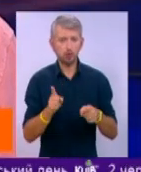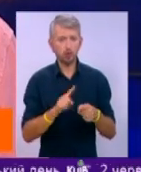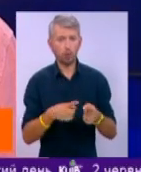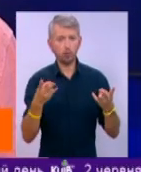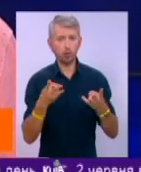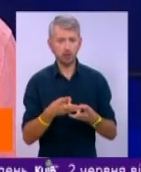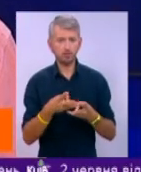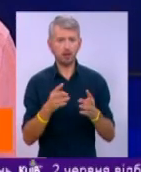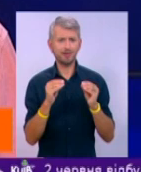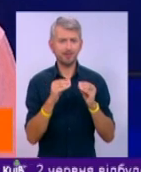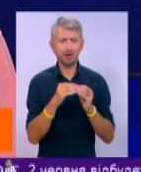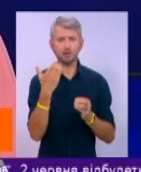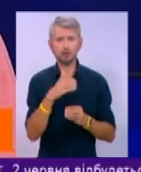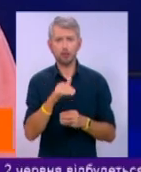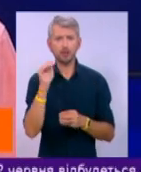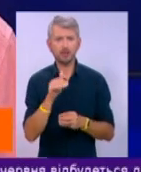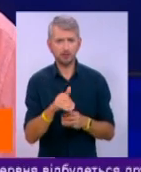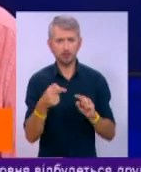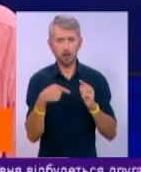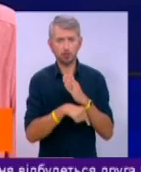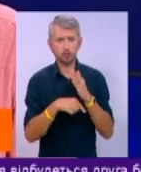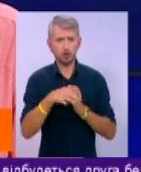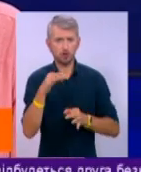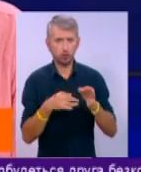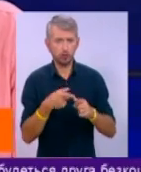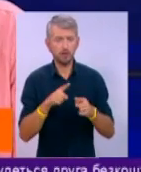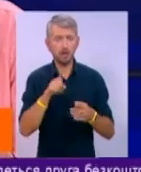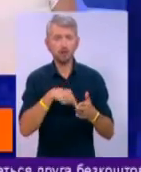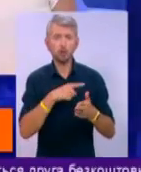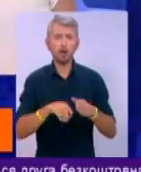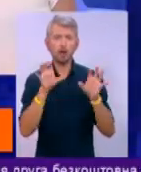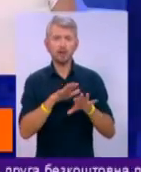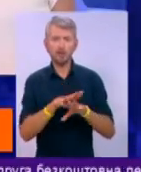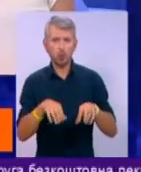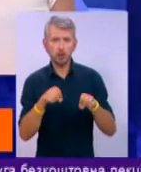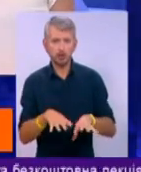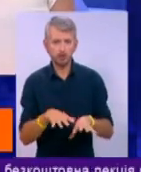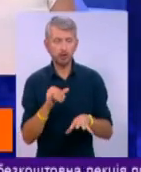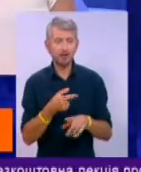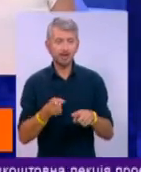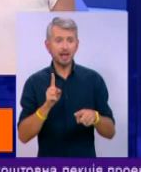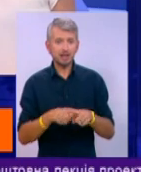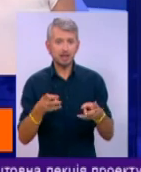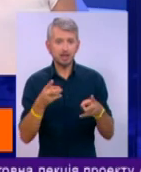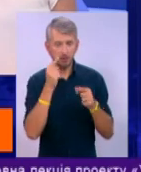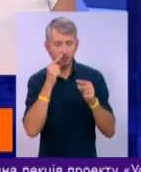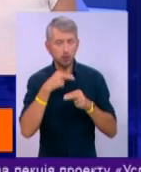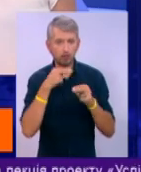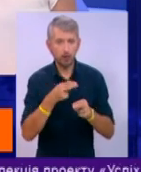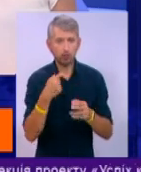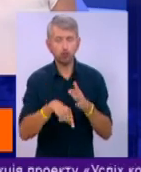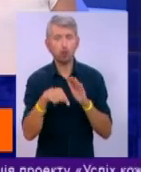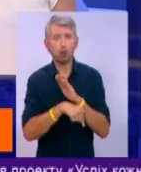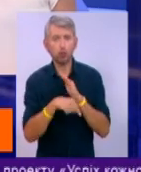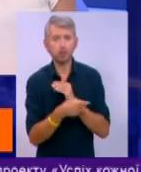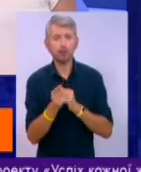потрібні десятки, сотні, тисячі антикорупційних судів, це скасування незаконних рішень. І на це треба звертати увагу, тому що корупція, вона в